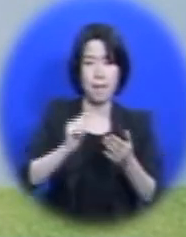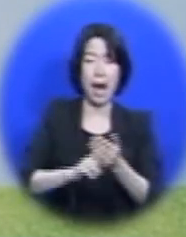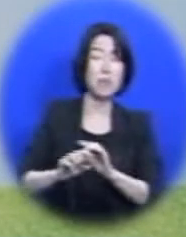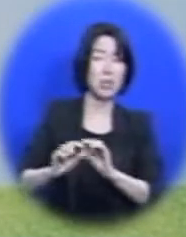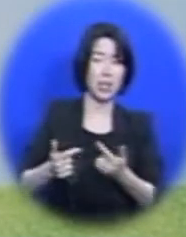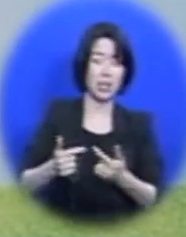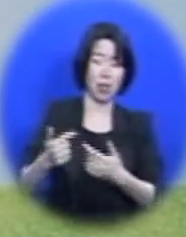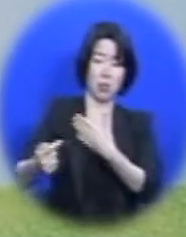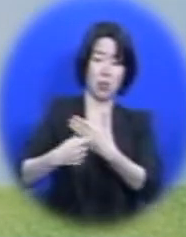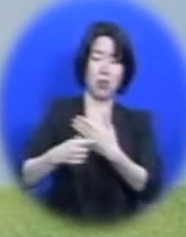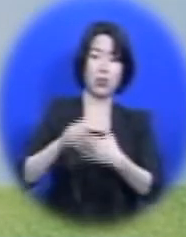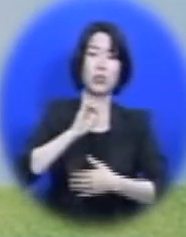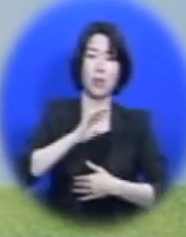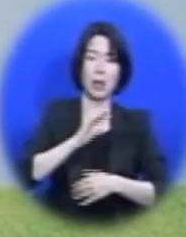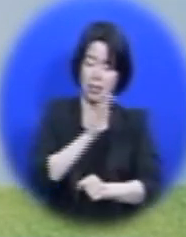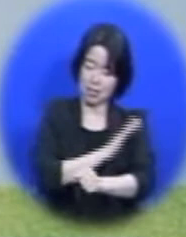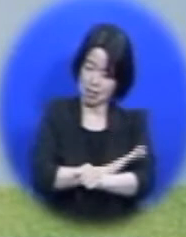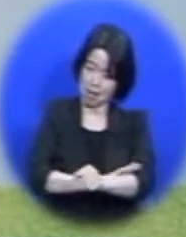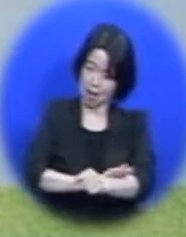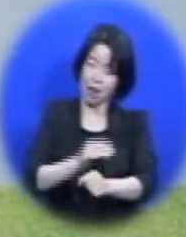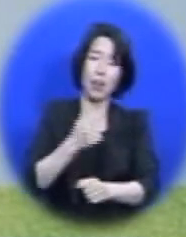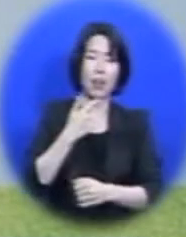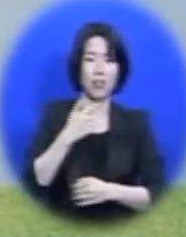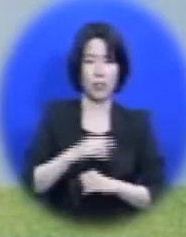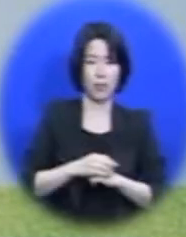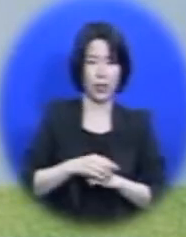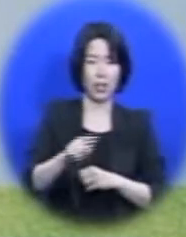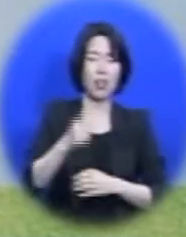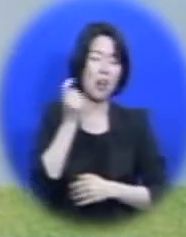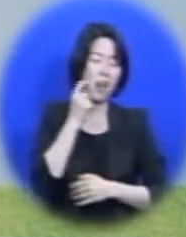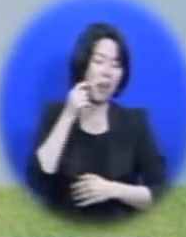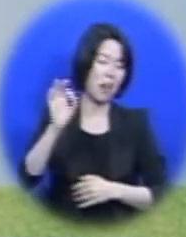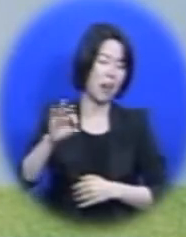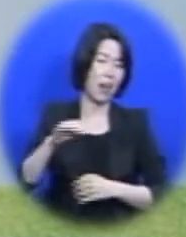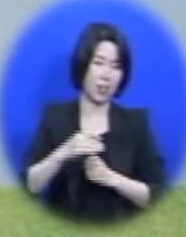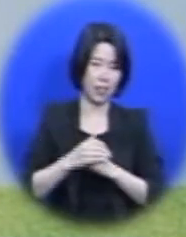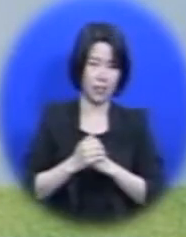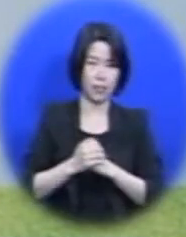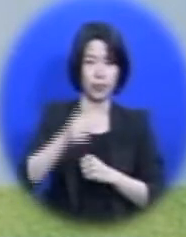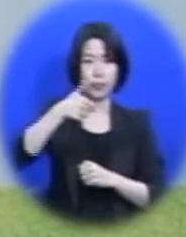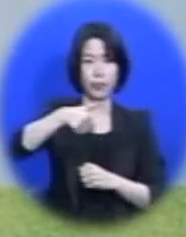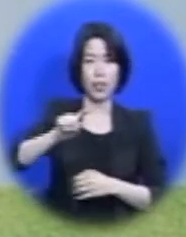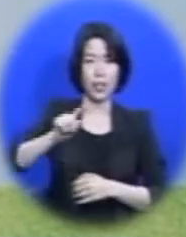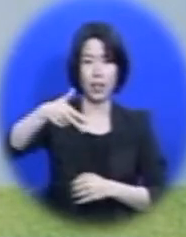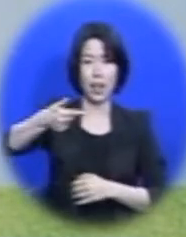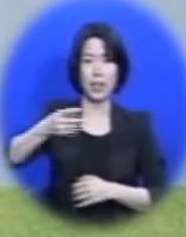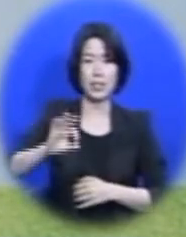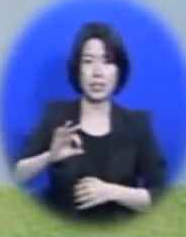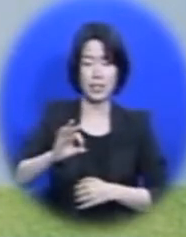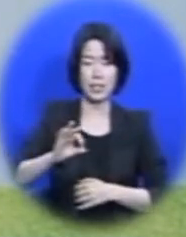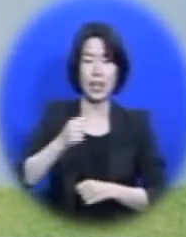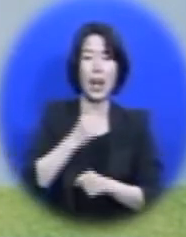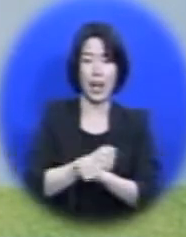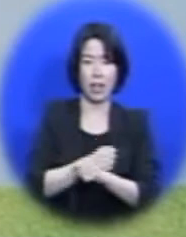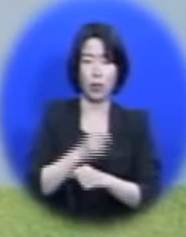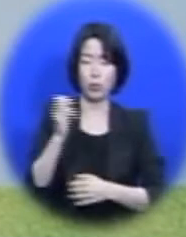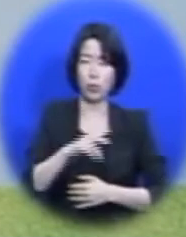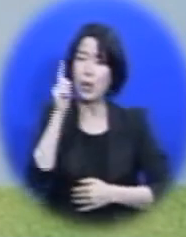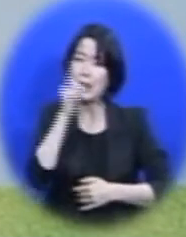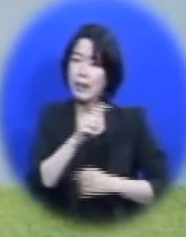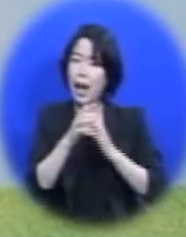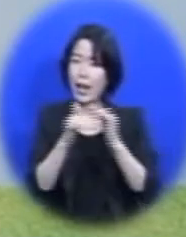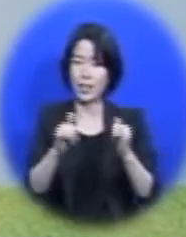아닌데 겉으로만 잘하는 것입니다. 그걸 가증하다고, 또 오늘 16절에서는 악인이라고 말을